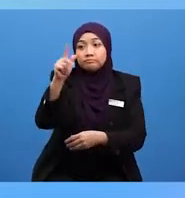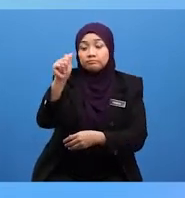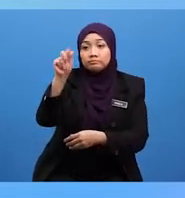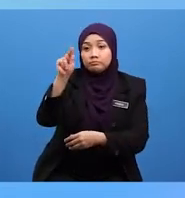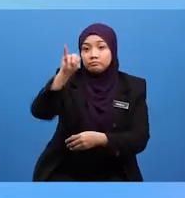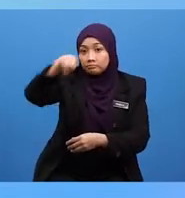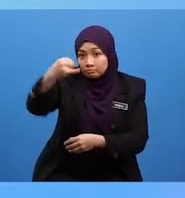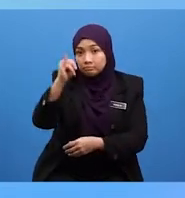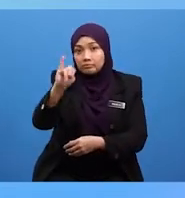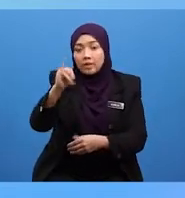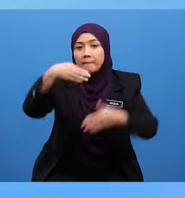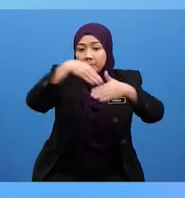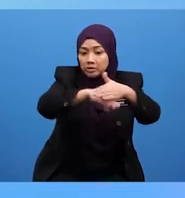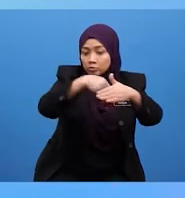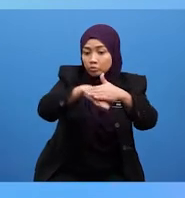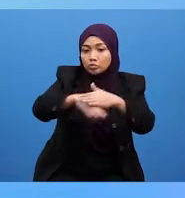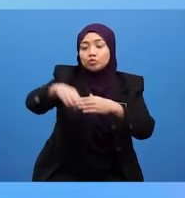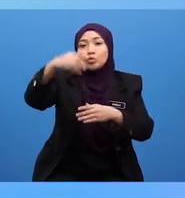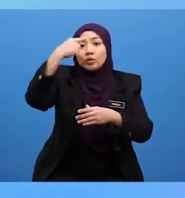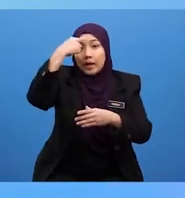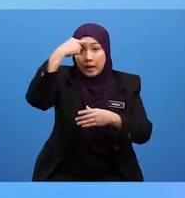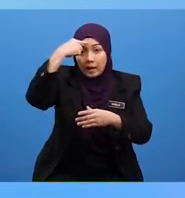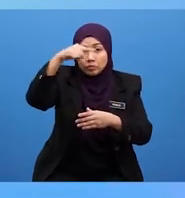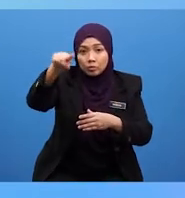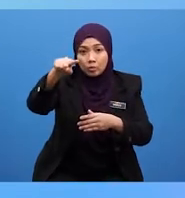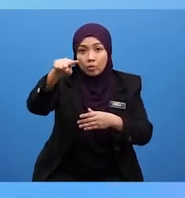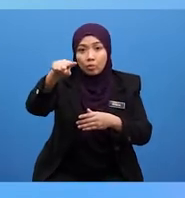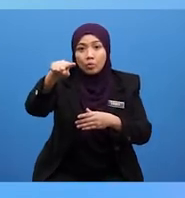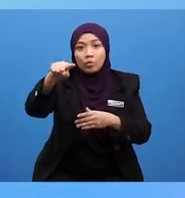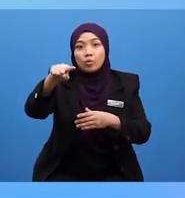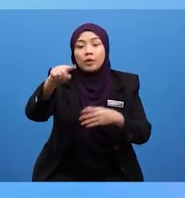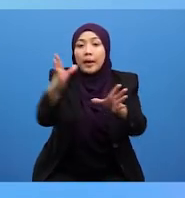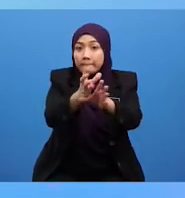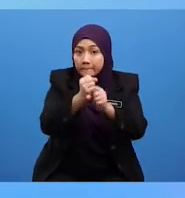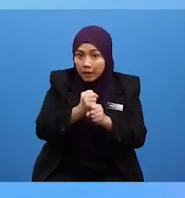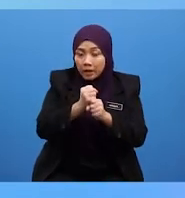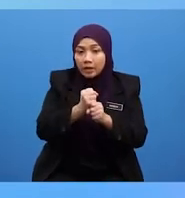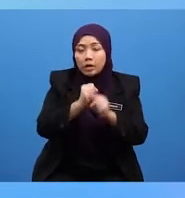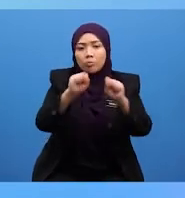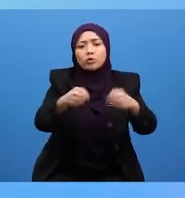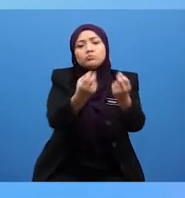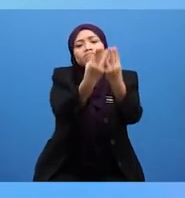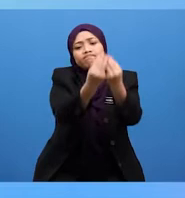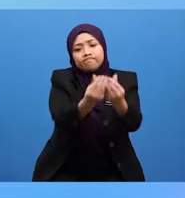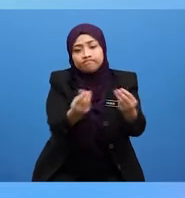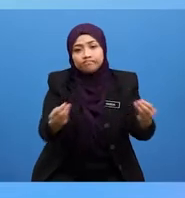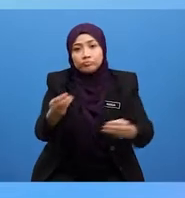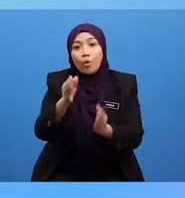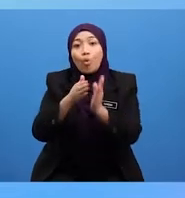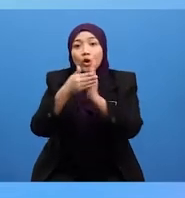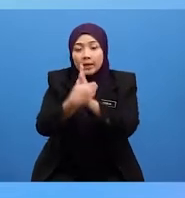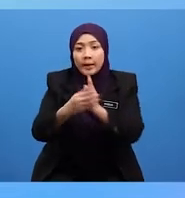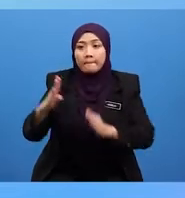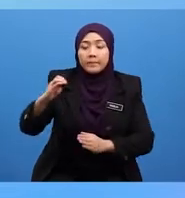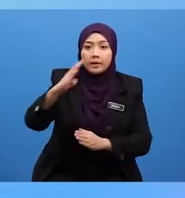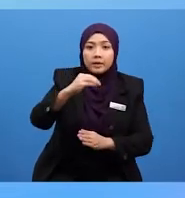berselang-seli ke dalam molekul polimer plastik supaya dapat diuraikan oleh